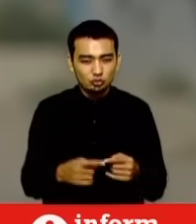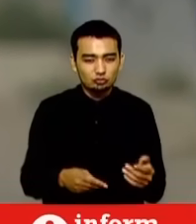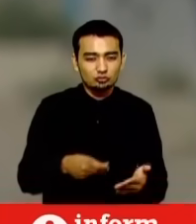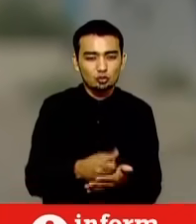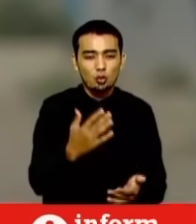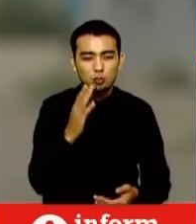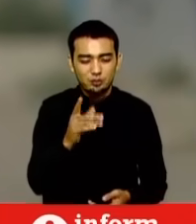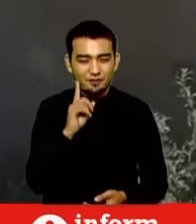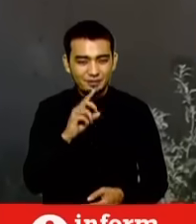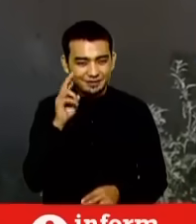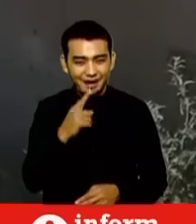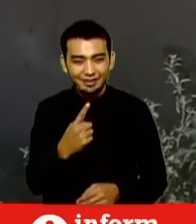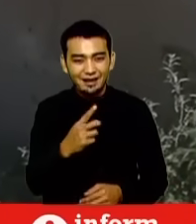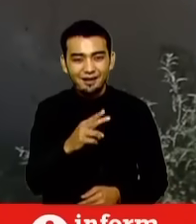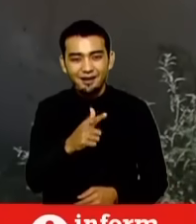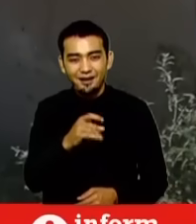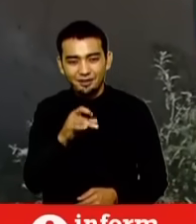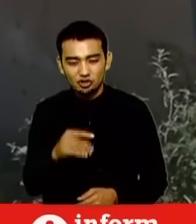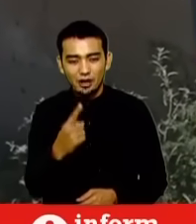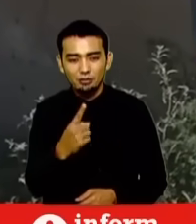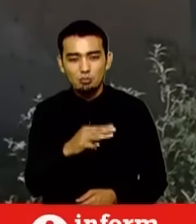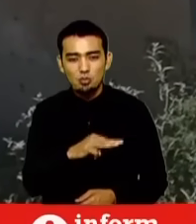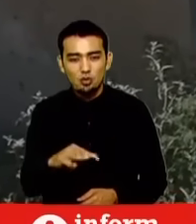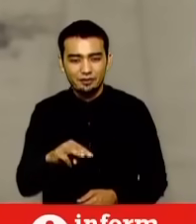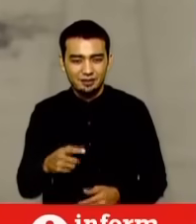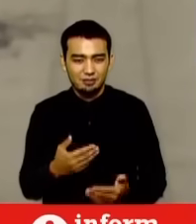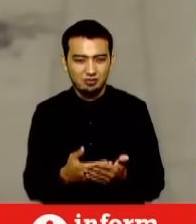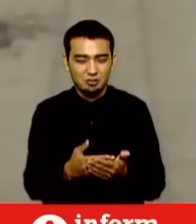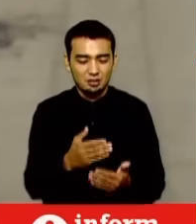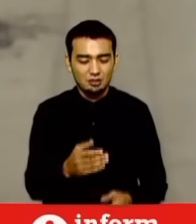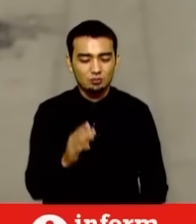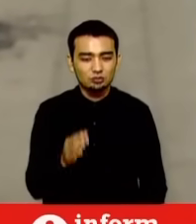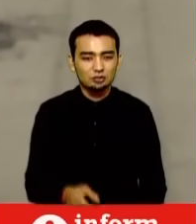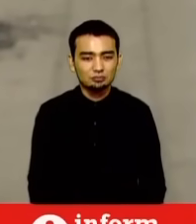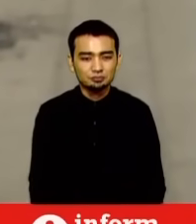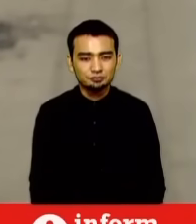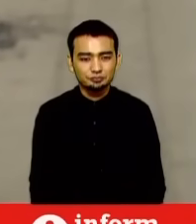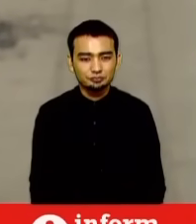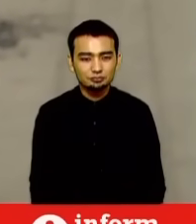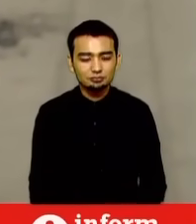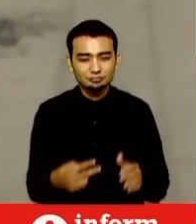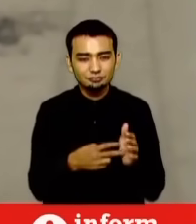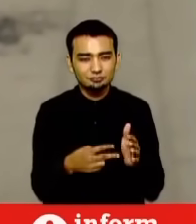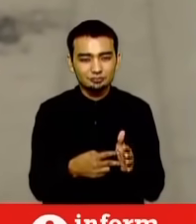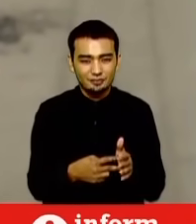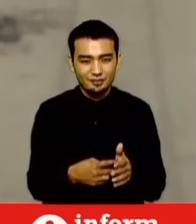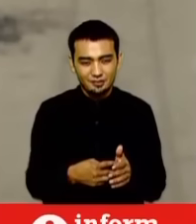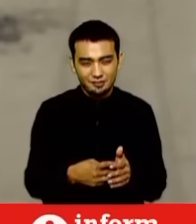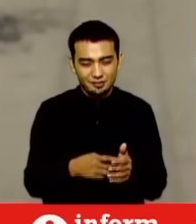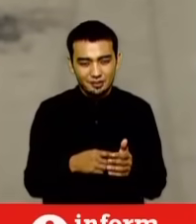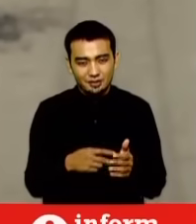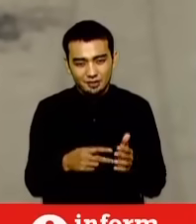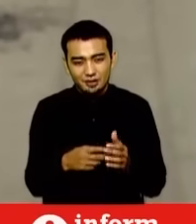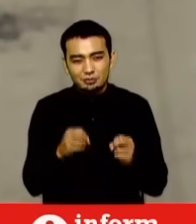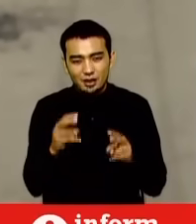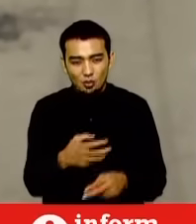Жалпы нарықтағы бір гараждың құны 1 миллион теңгеге жуықтайды екен. Бізде жағы бағалау мекемесі бар, бағалау мекемесі